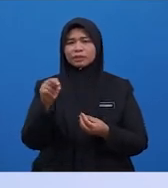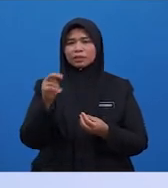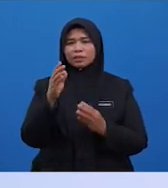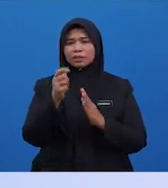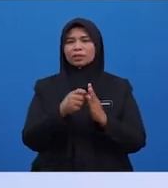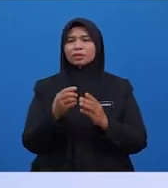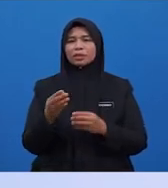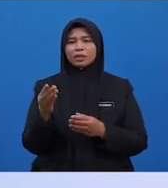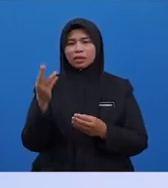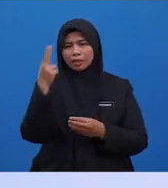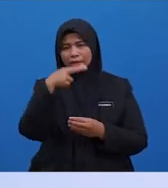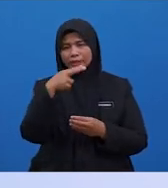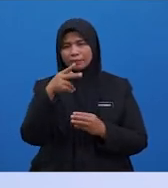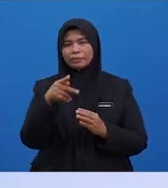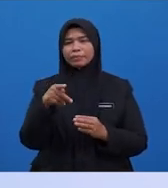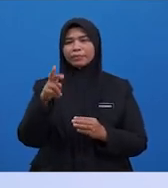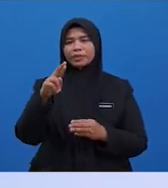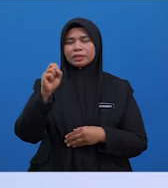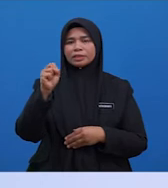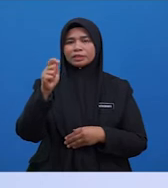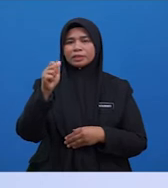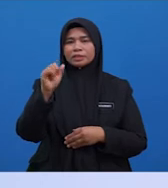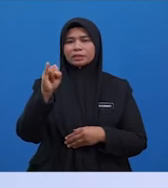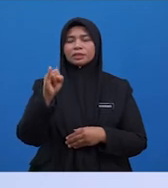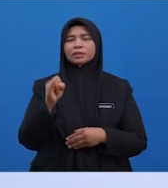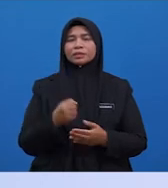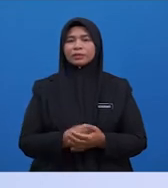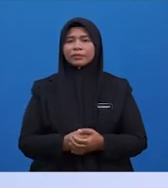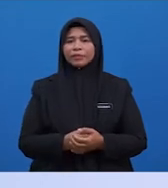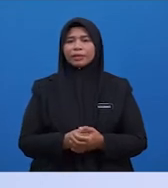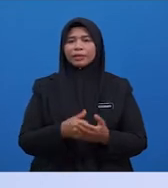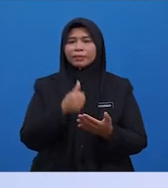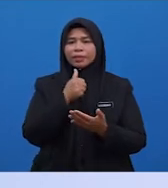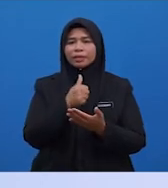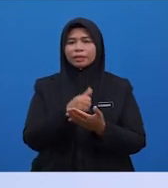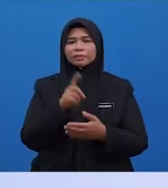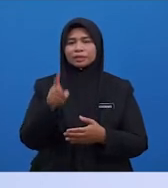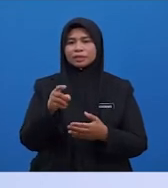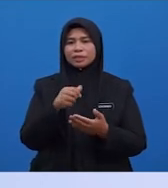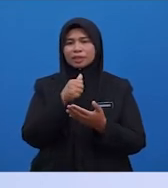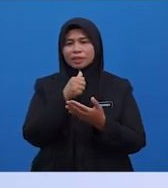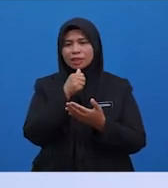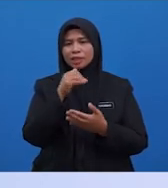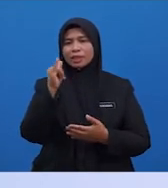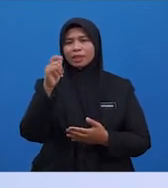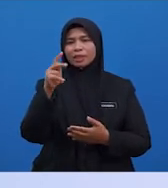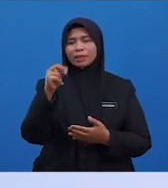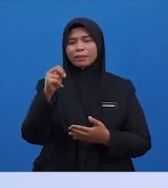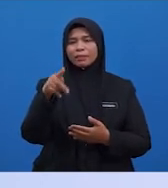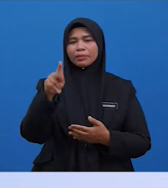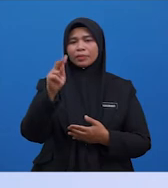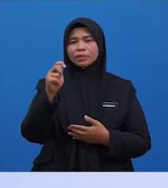terhadap prestasi keseluruhan atlet. Penilaian mesti menilai input yang jurulatih